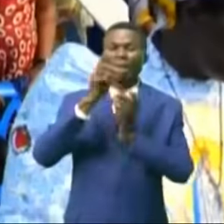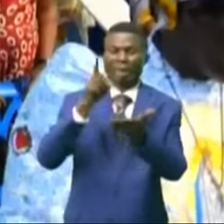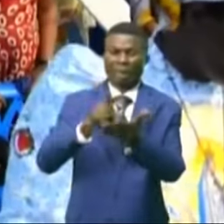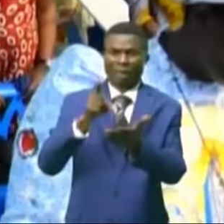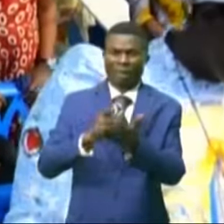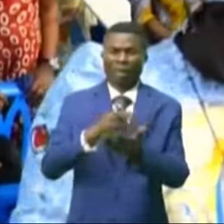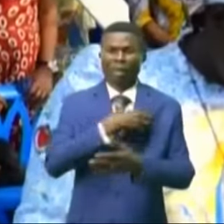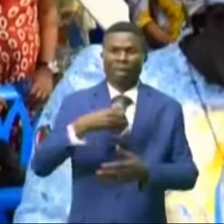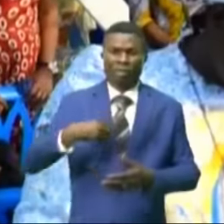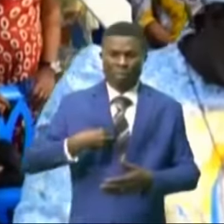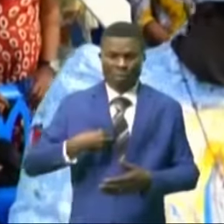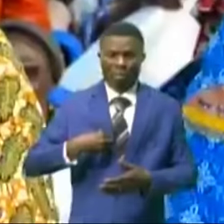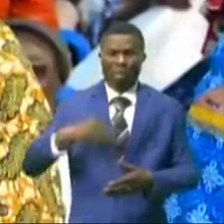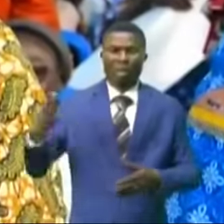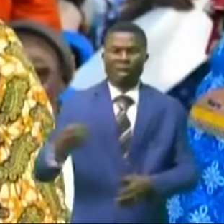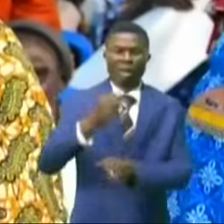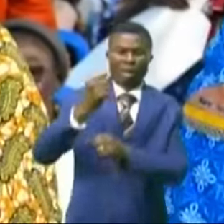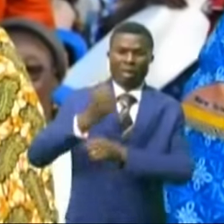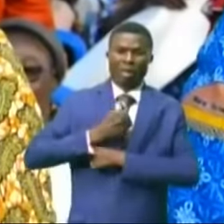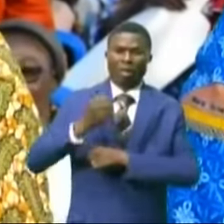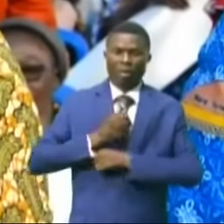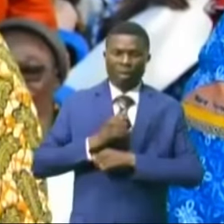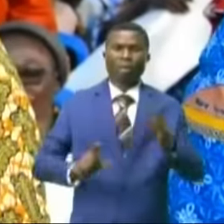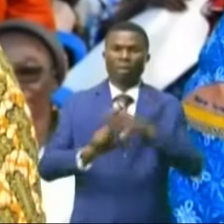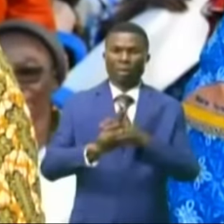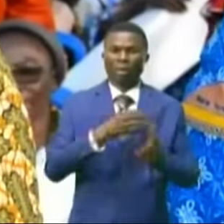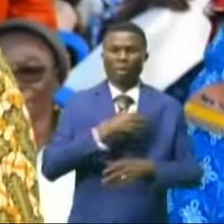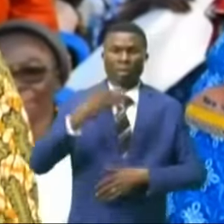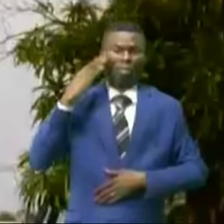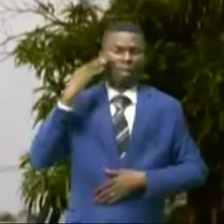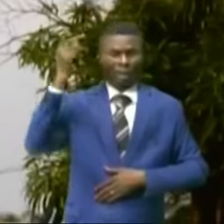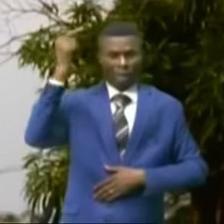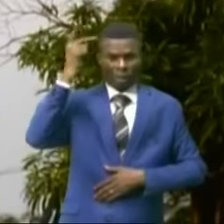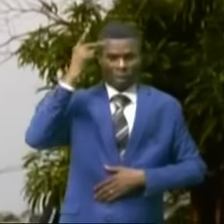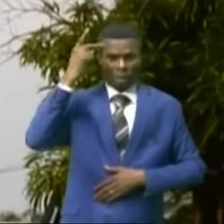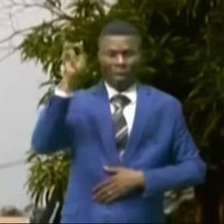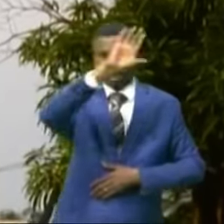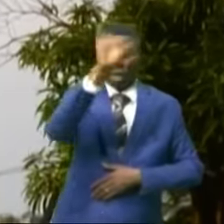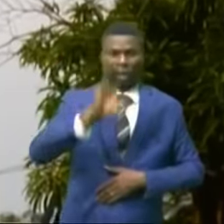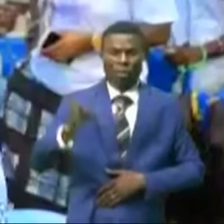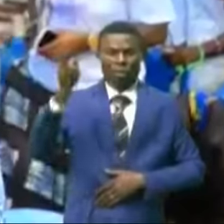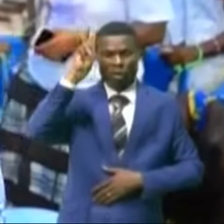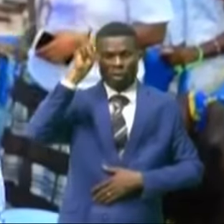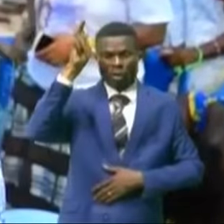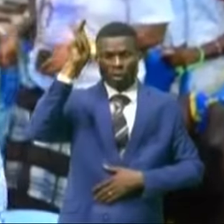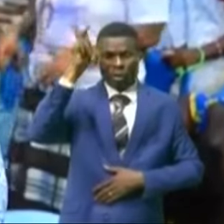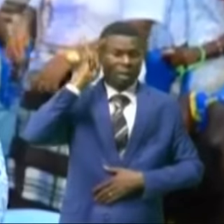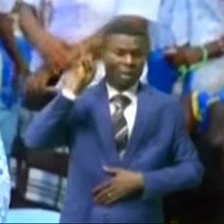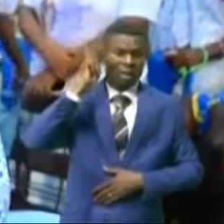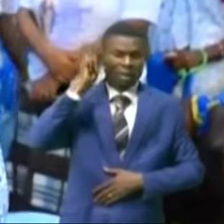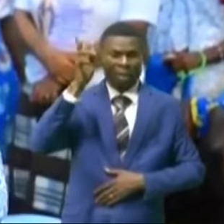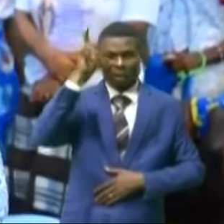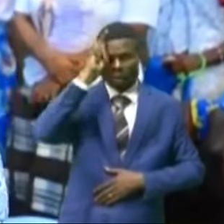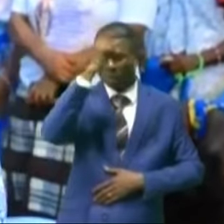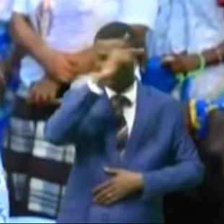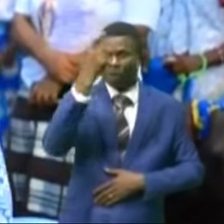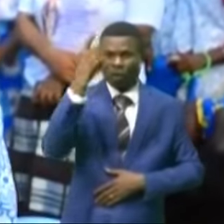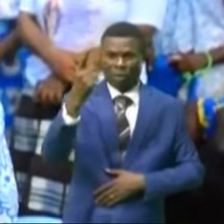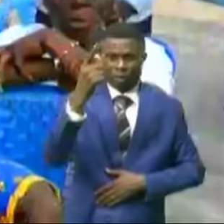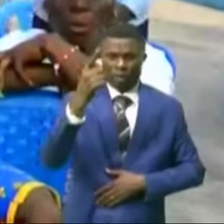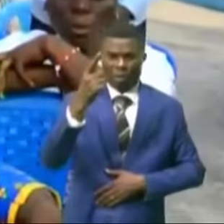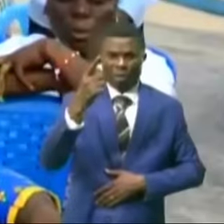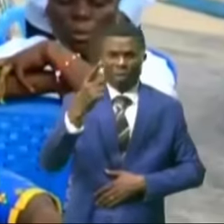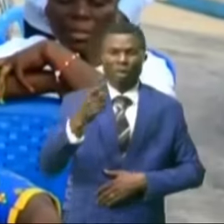mères du désarmement. Cette apparition de Marie à Kinshasa dans la commune de Kimbanseke à Kingasani 1 a été